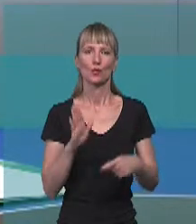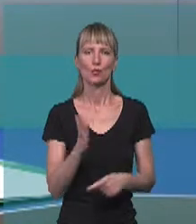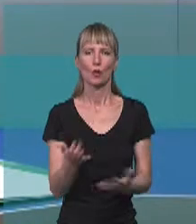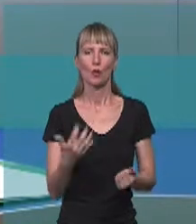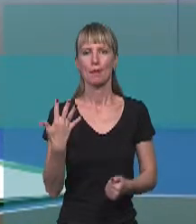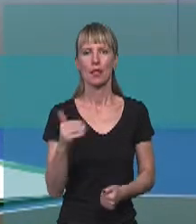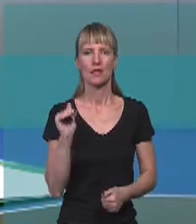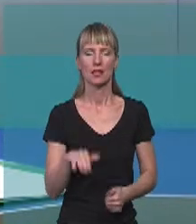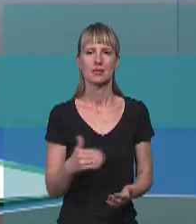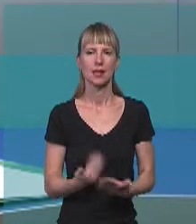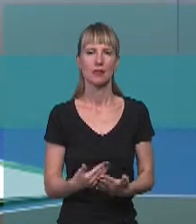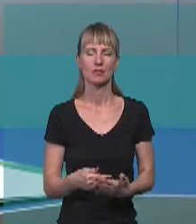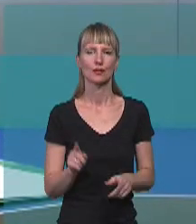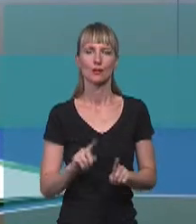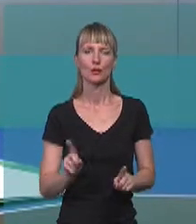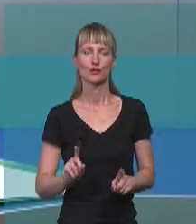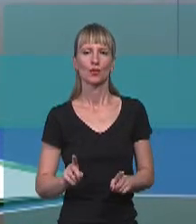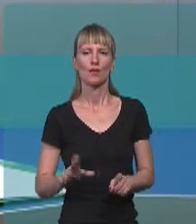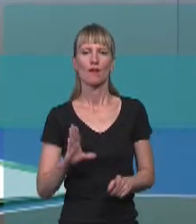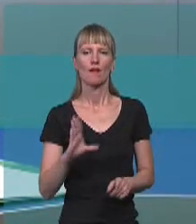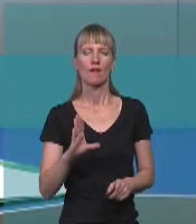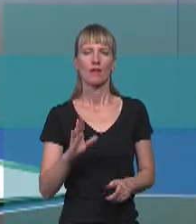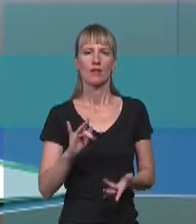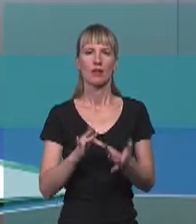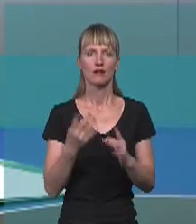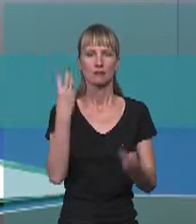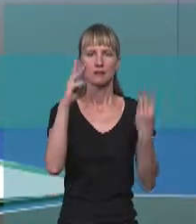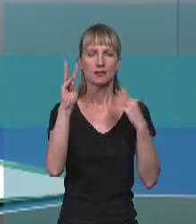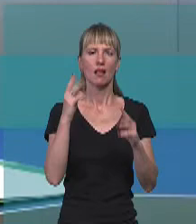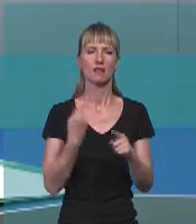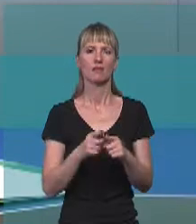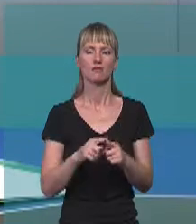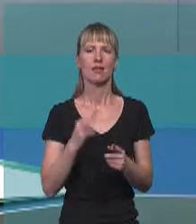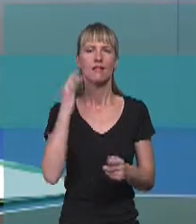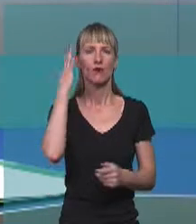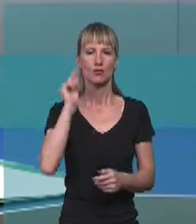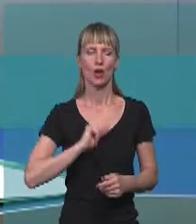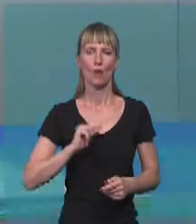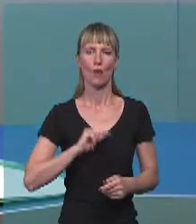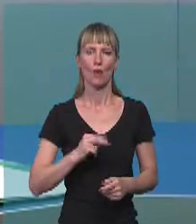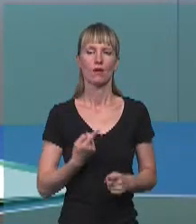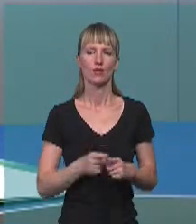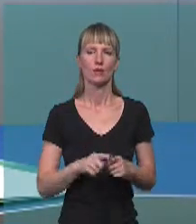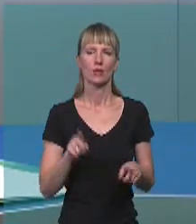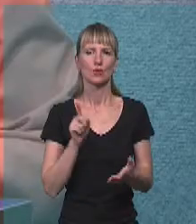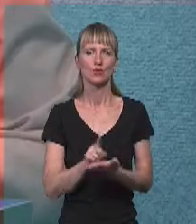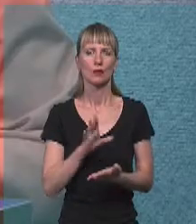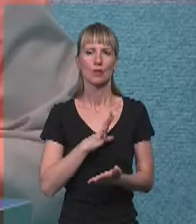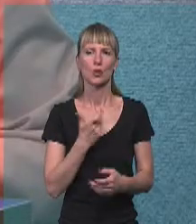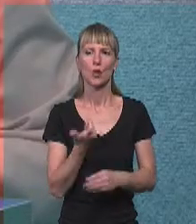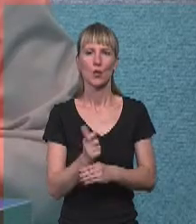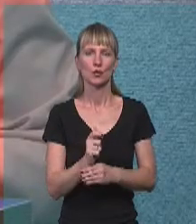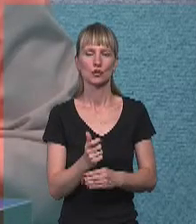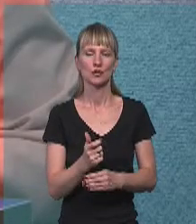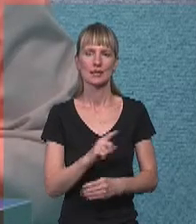отримувати 5 тисяч, наприклад, тому що, ну, веб-дизайнер – це така творча робота, і це така креативність повинна бути у людини